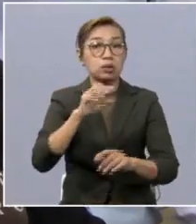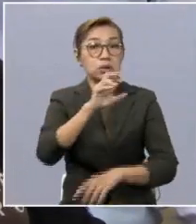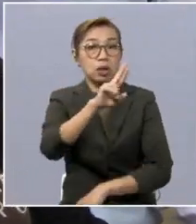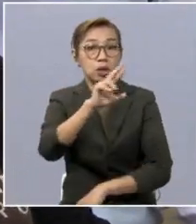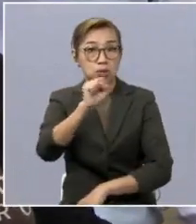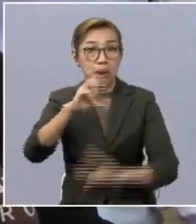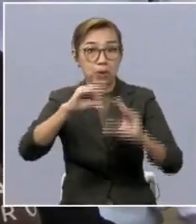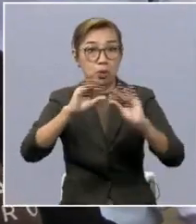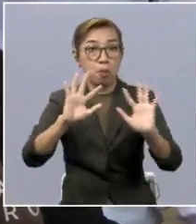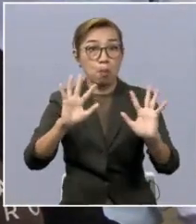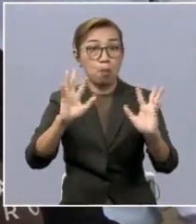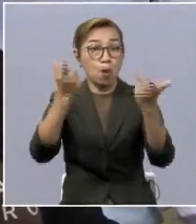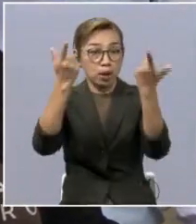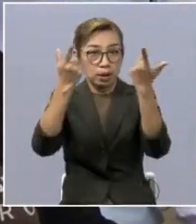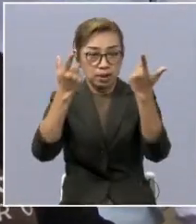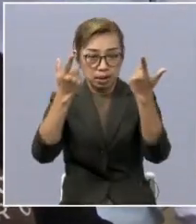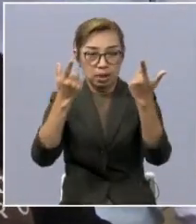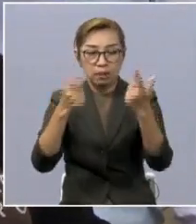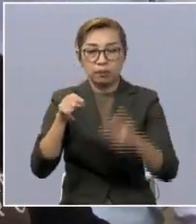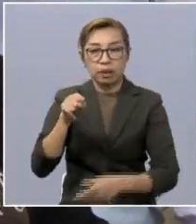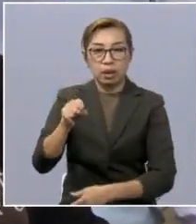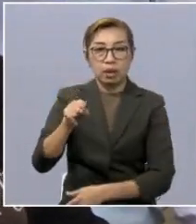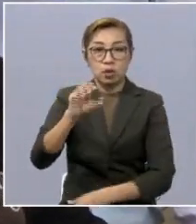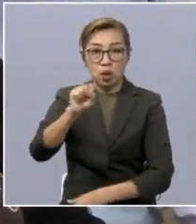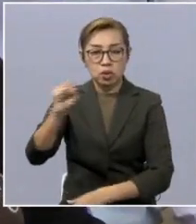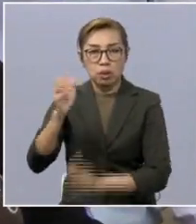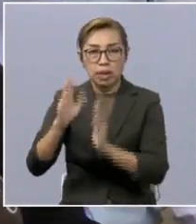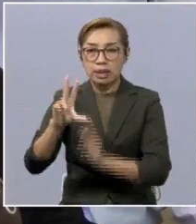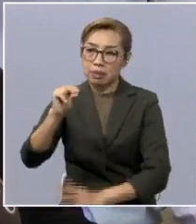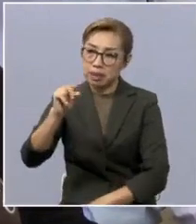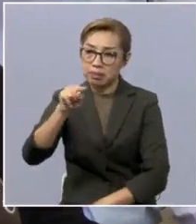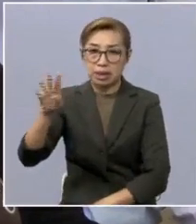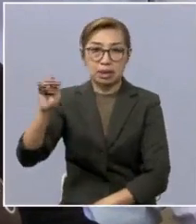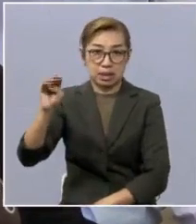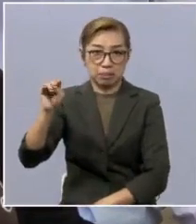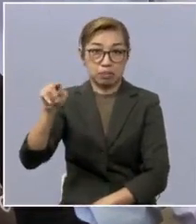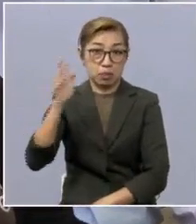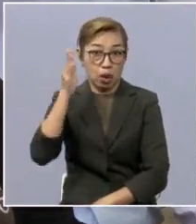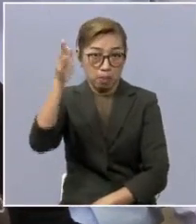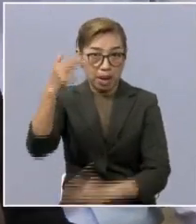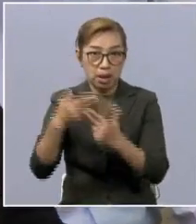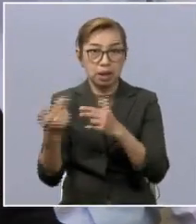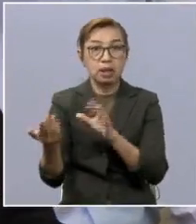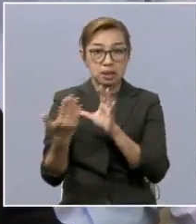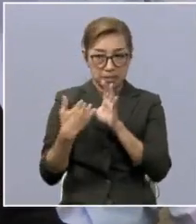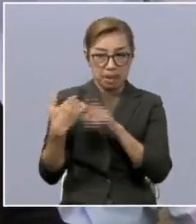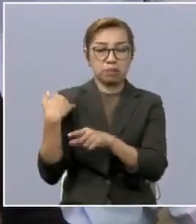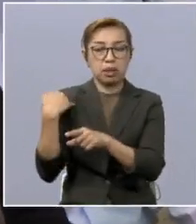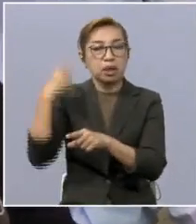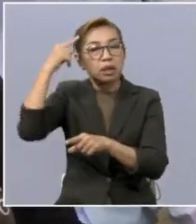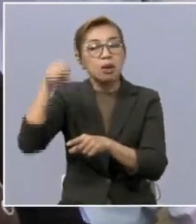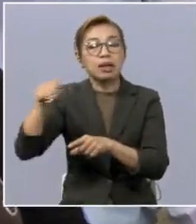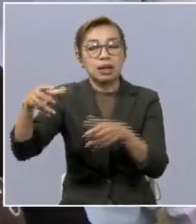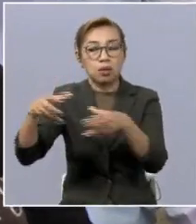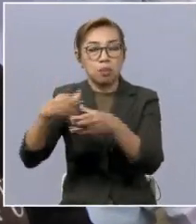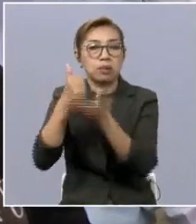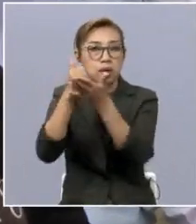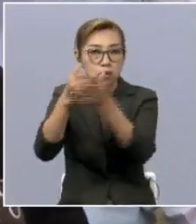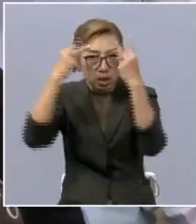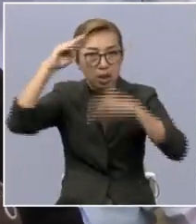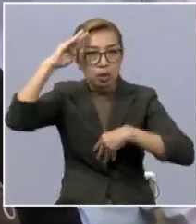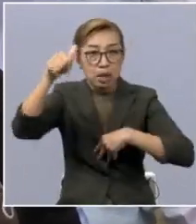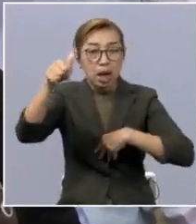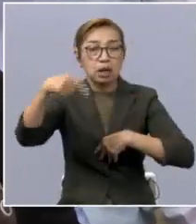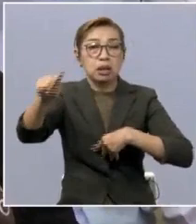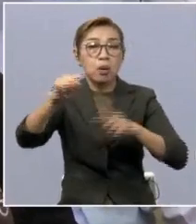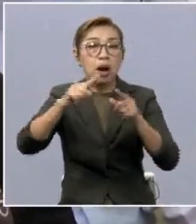าแล้วคนเหล่านี้ก็อยู่คอยทำหน้าที่ปกป้องพลเอกประยุทธ์เชื่อมั่นว่าพลเอกประยุทธ์ตอบได้ทุกคำถามลงมือท